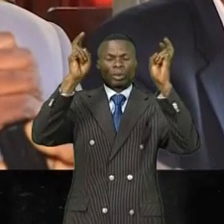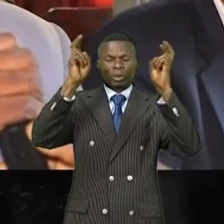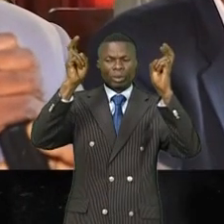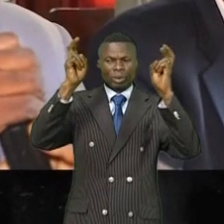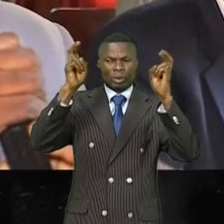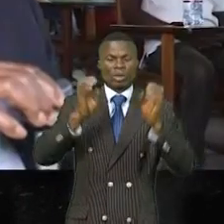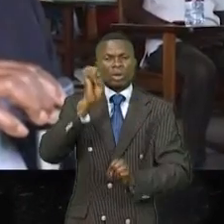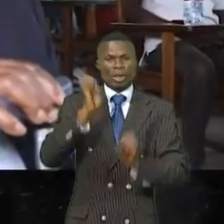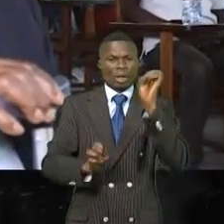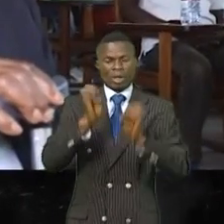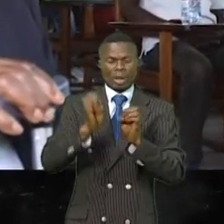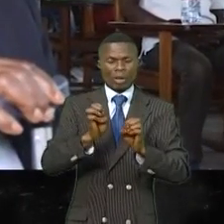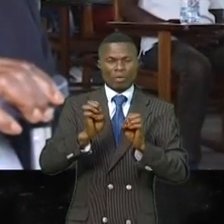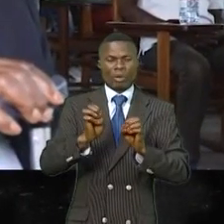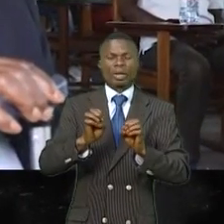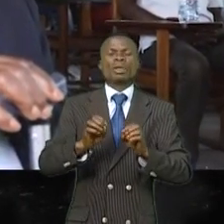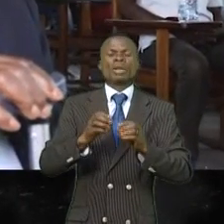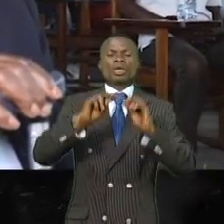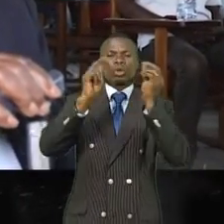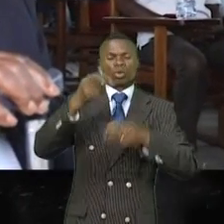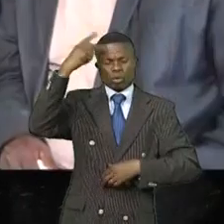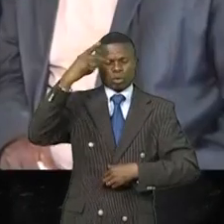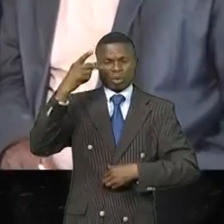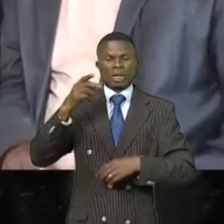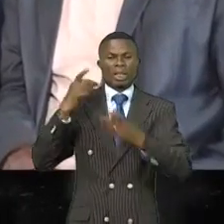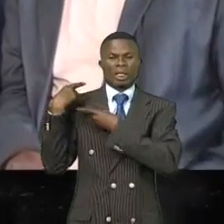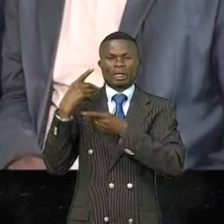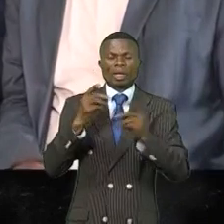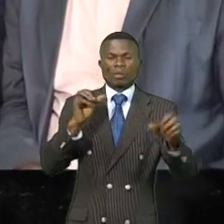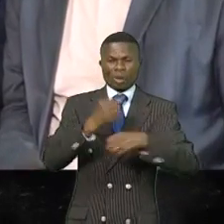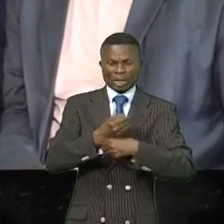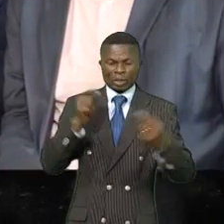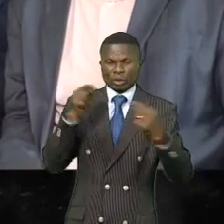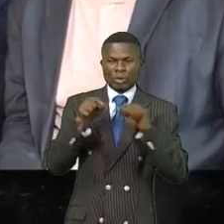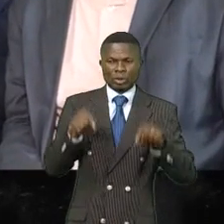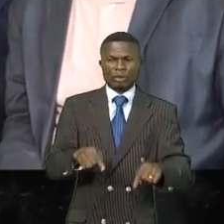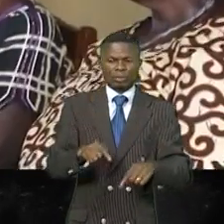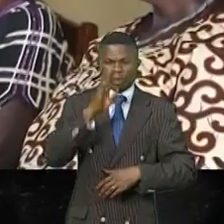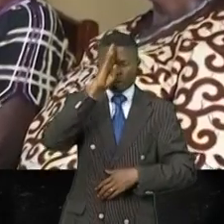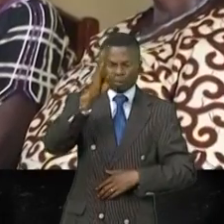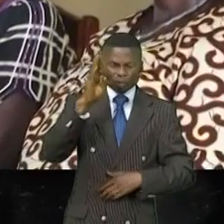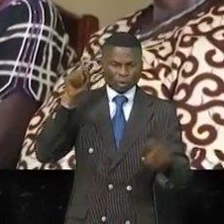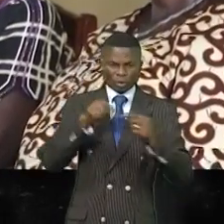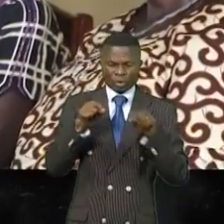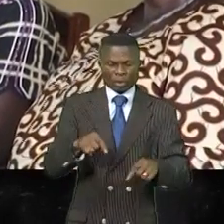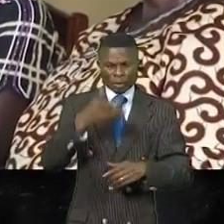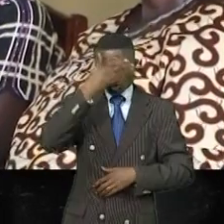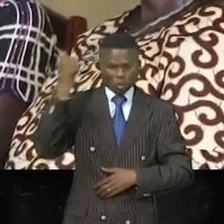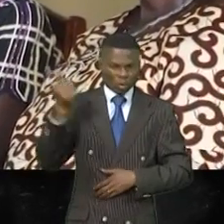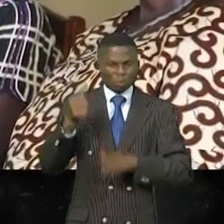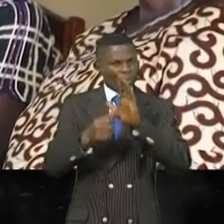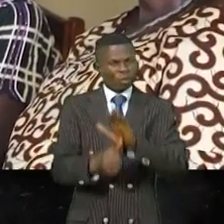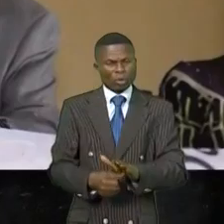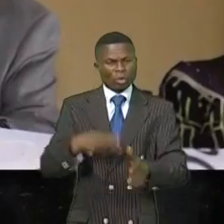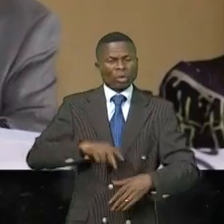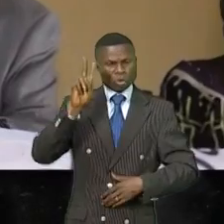à l'évaluation de l'UDPS de la création jusqu'à ce jour. Ces survivants et restes fidèles de l'UDPS se sentent oubliés pendant que